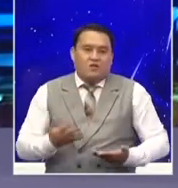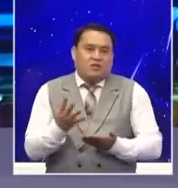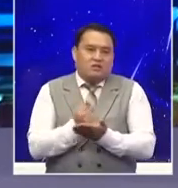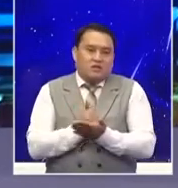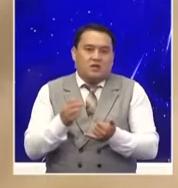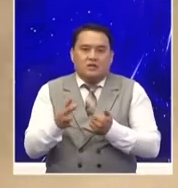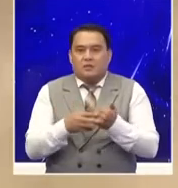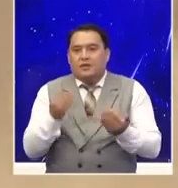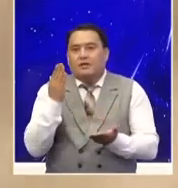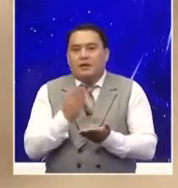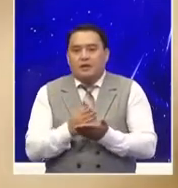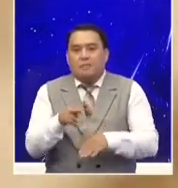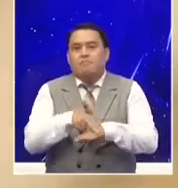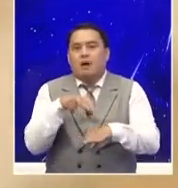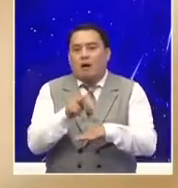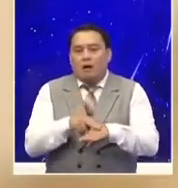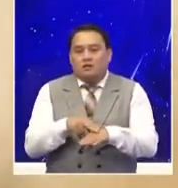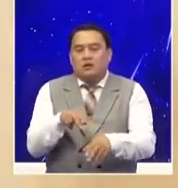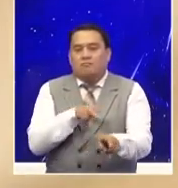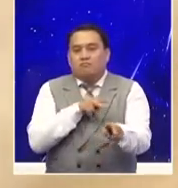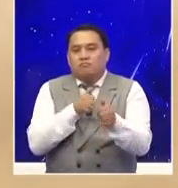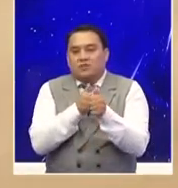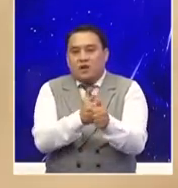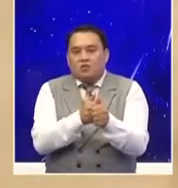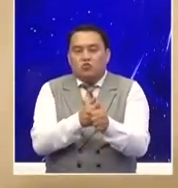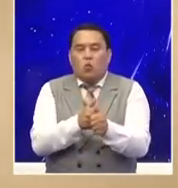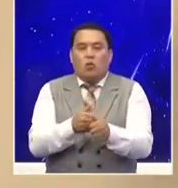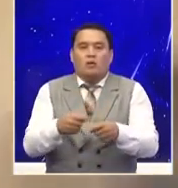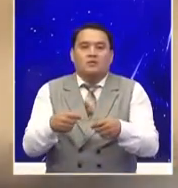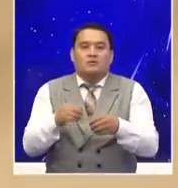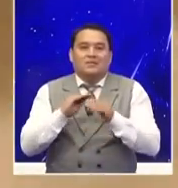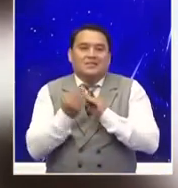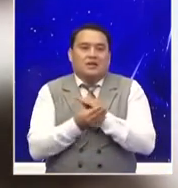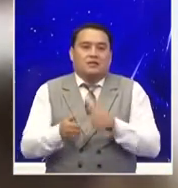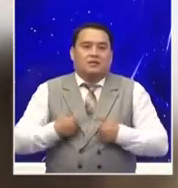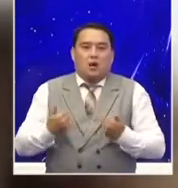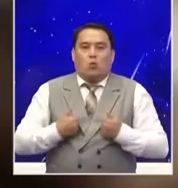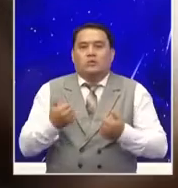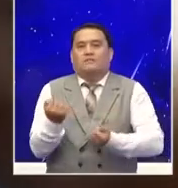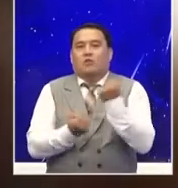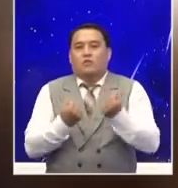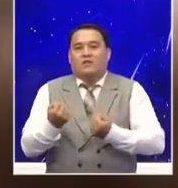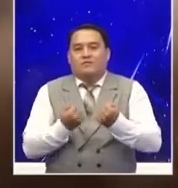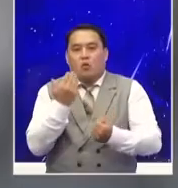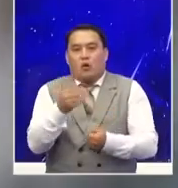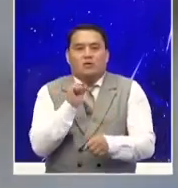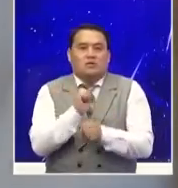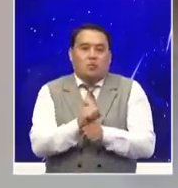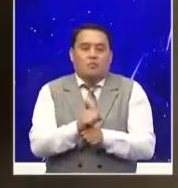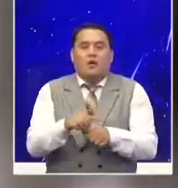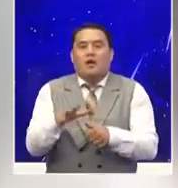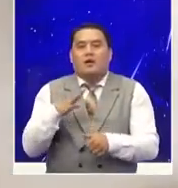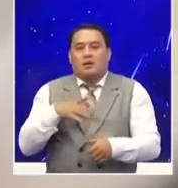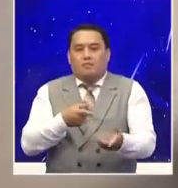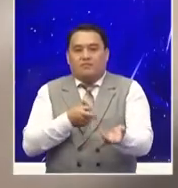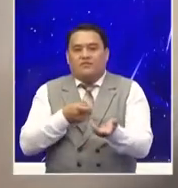хранения агротехники. Местные полицейские преследовали наркодельцов, пытавшихся скрыться. При погоне за автотранспортом для его остановки сотрудниками